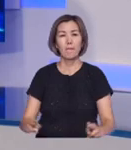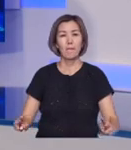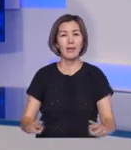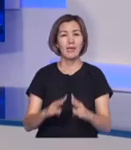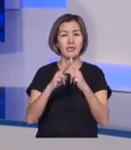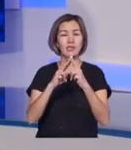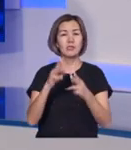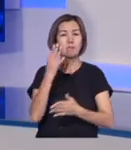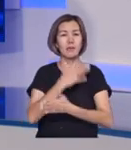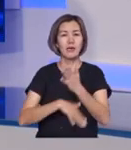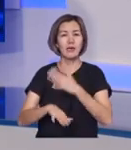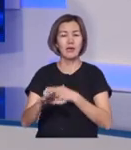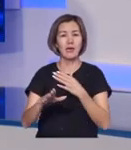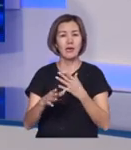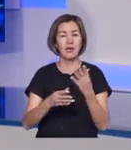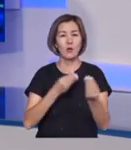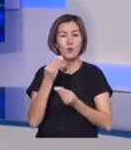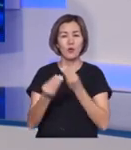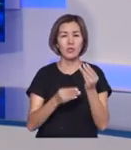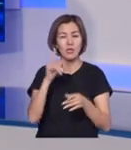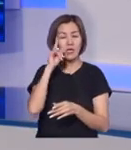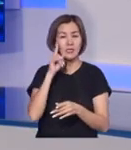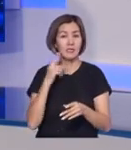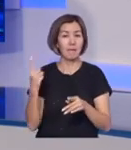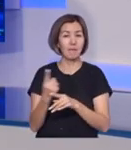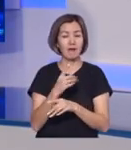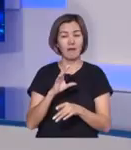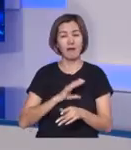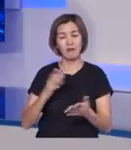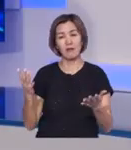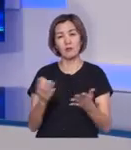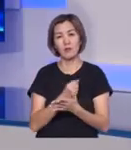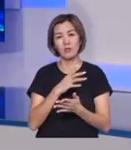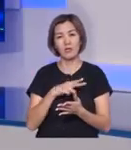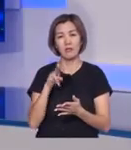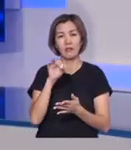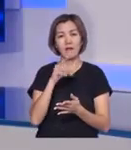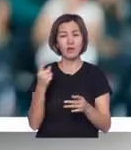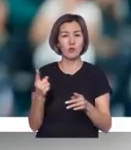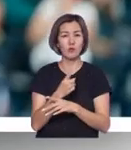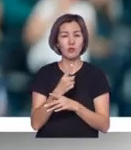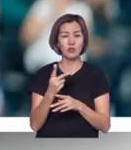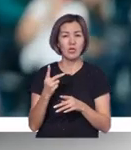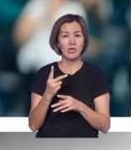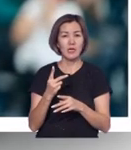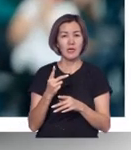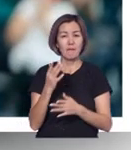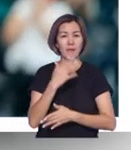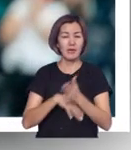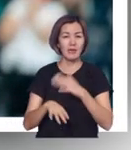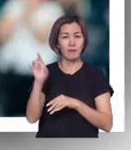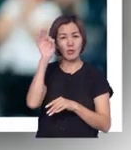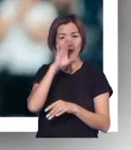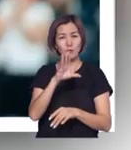Париждегі паралимпиада ойындарында Қазақстан алғашқы алтынды қоржынға салды. Давид Дегтярев ел тарихында тұңғыш рет екі дүркін паралимпиада